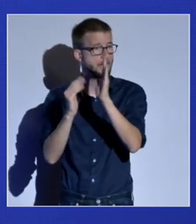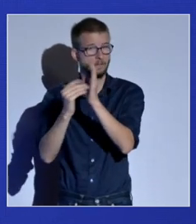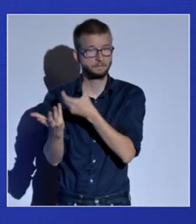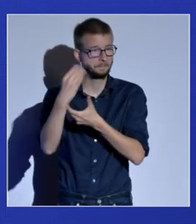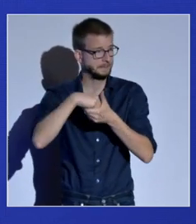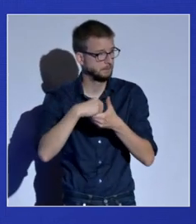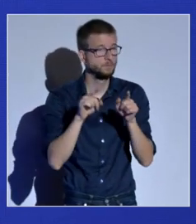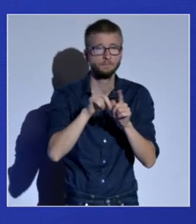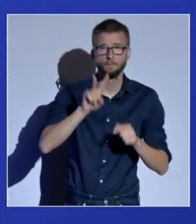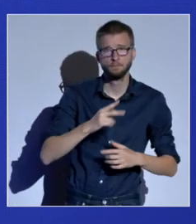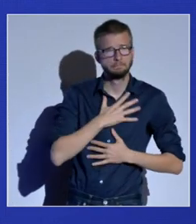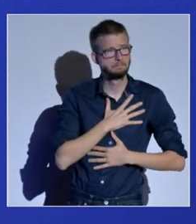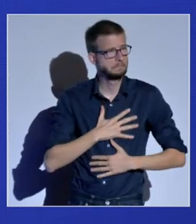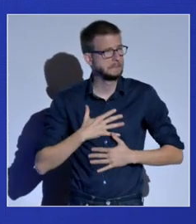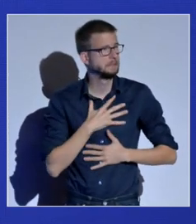que